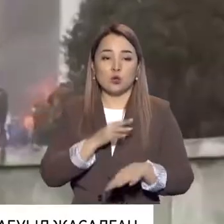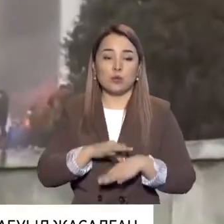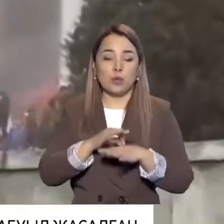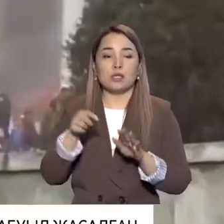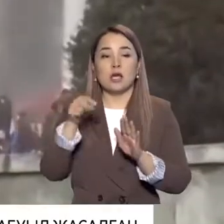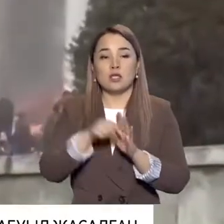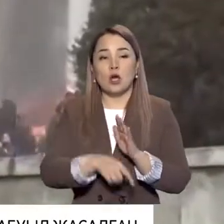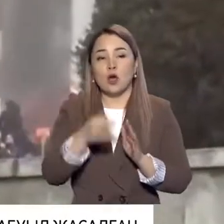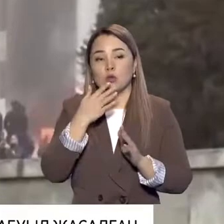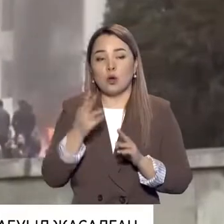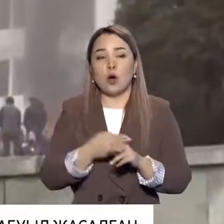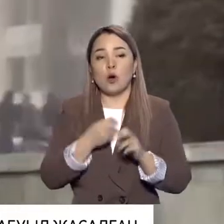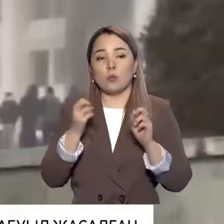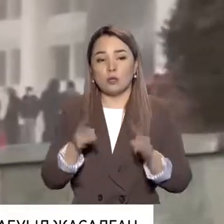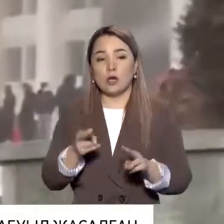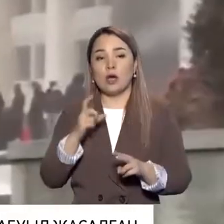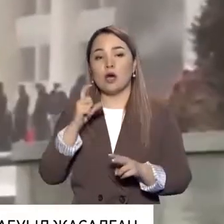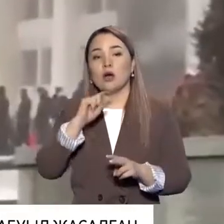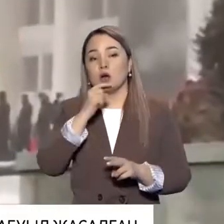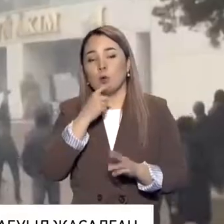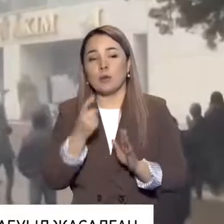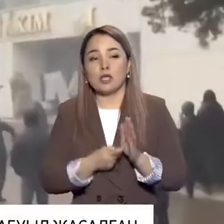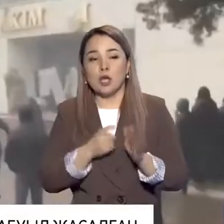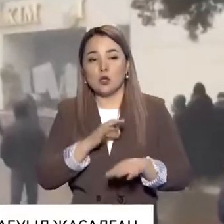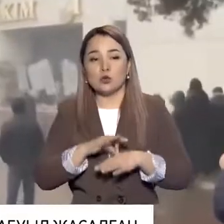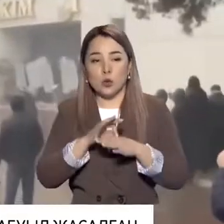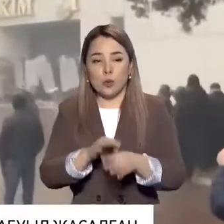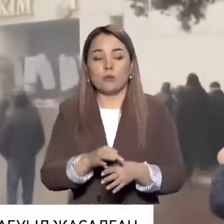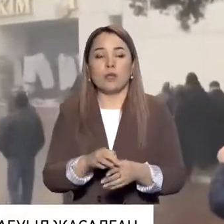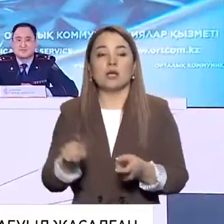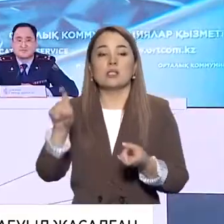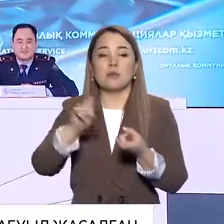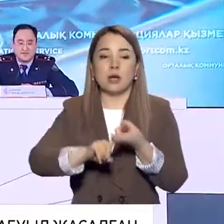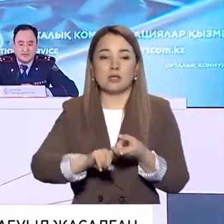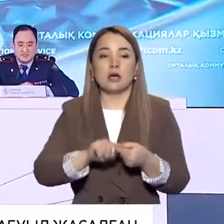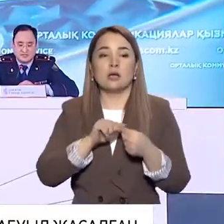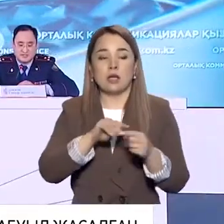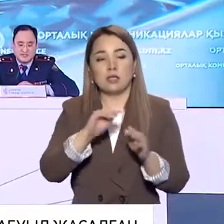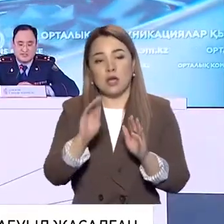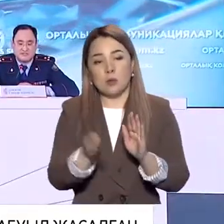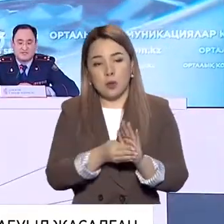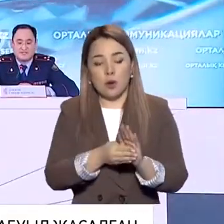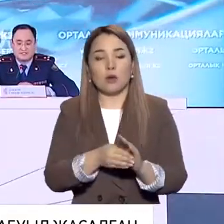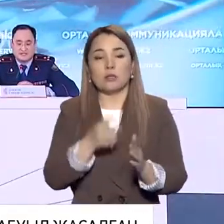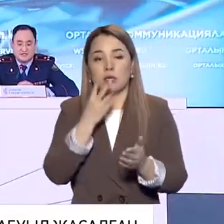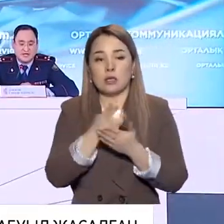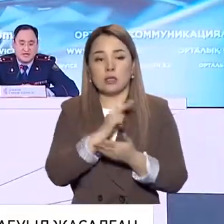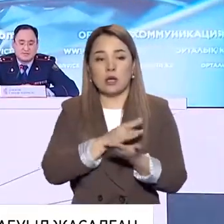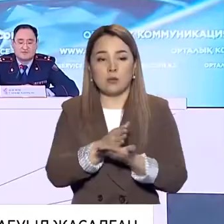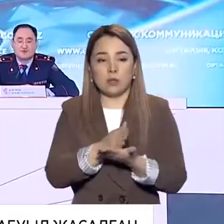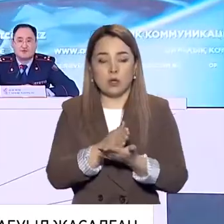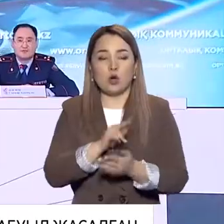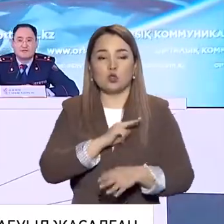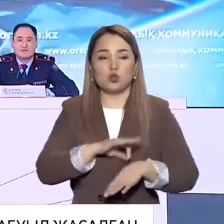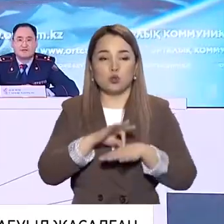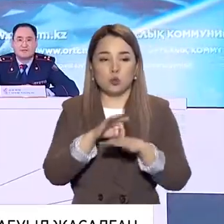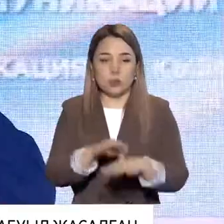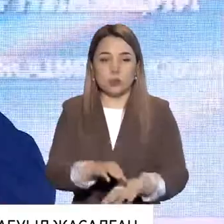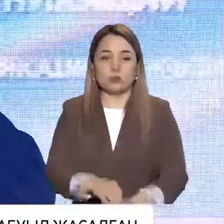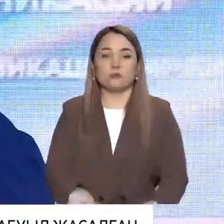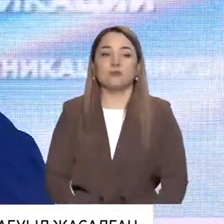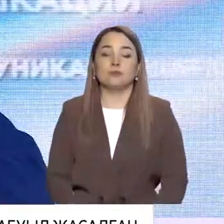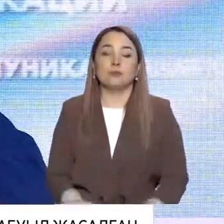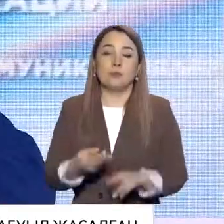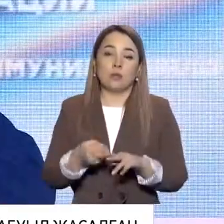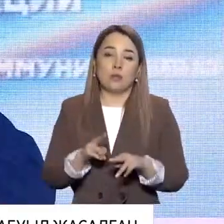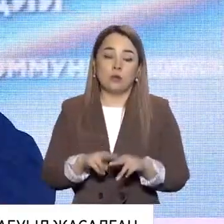істер, ұлттық қауіпсіздік, экономикалық тергеу және сыбайлас жемқорлыққа қарсы қызмет органдары жүргізуде.